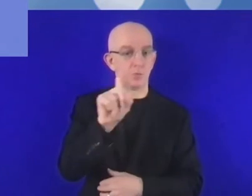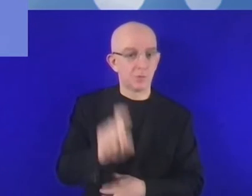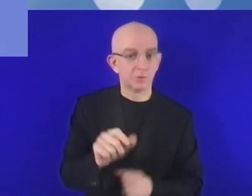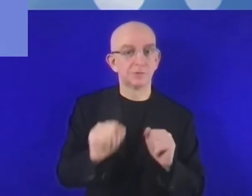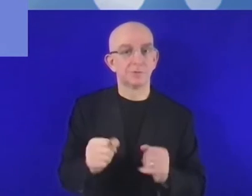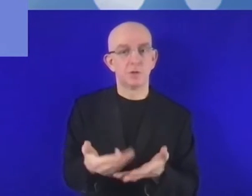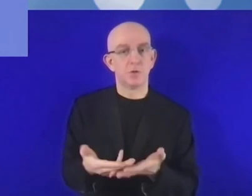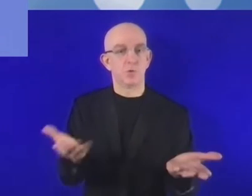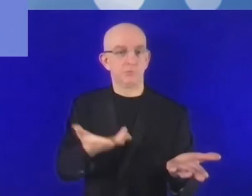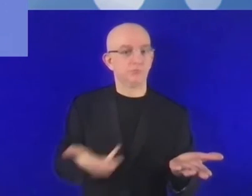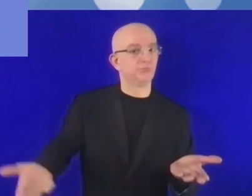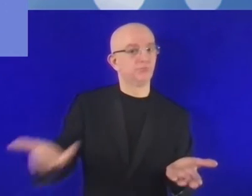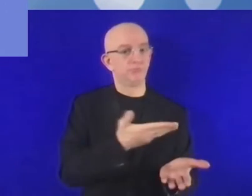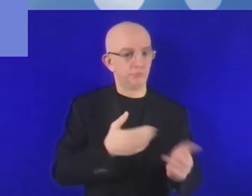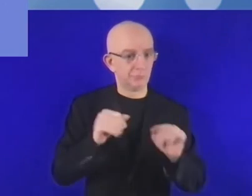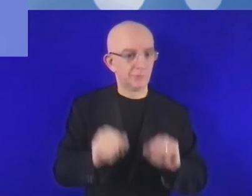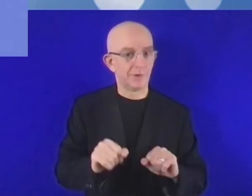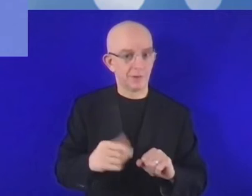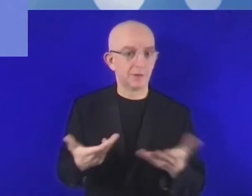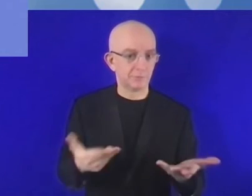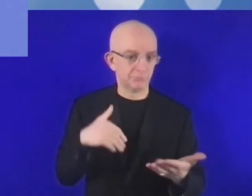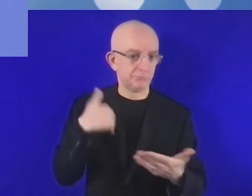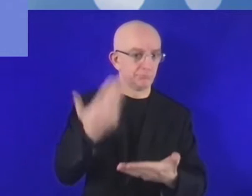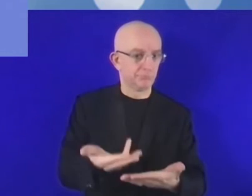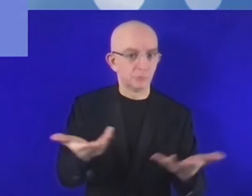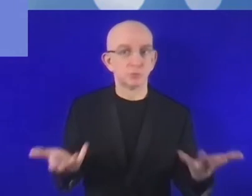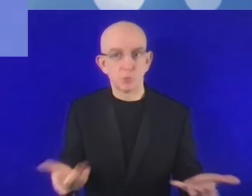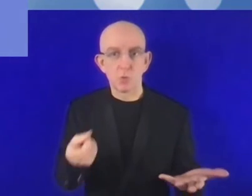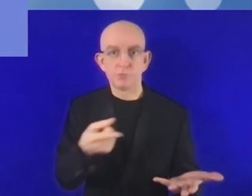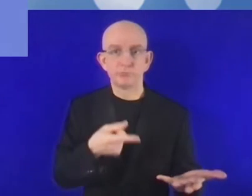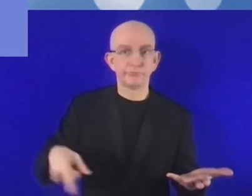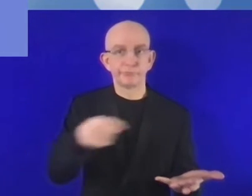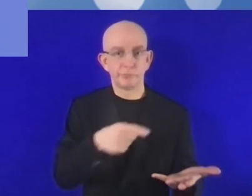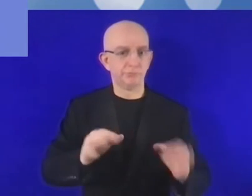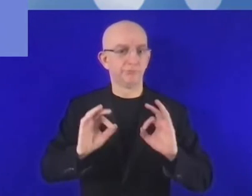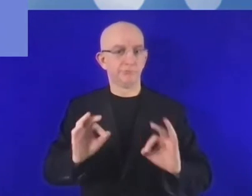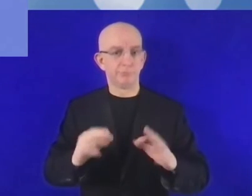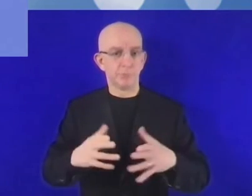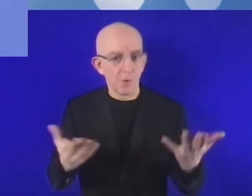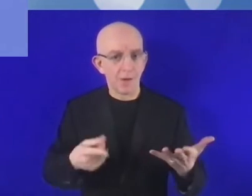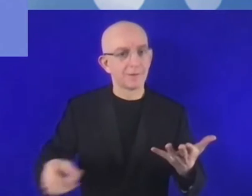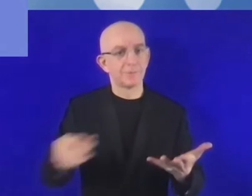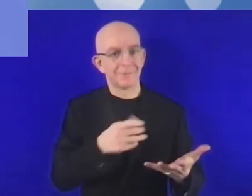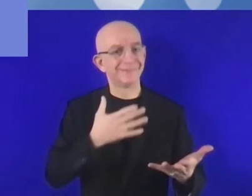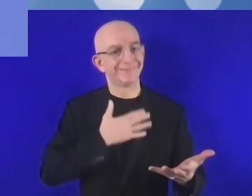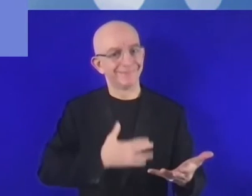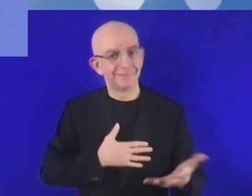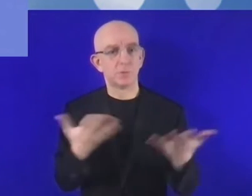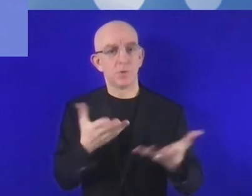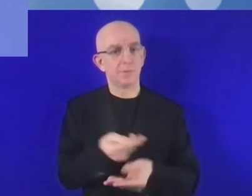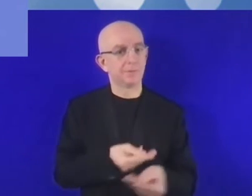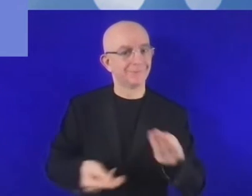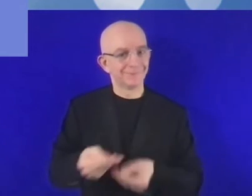гостям открытый вопрос, всем, кто собран здесь в Катовице. Итак, бизнес-вопросы. Каким образом